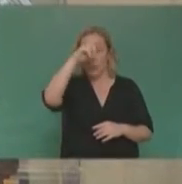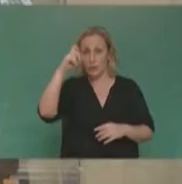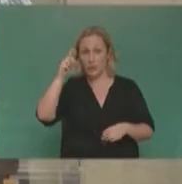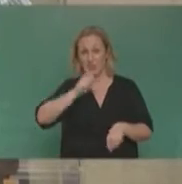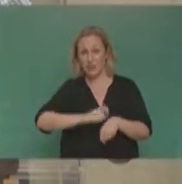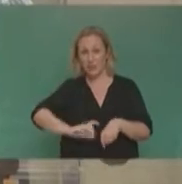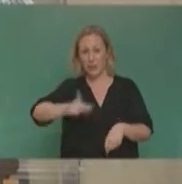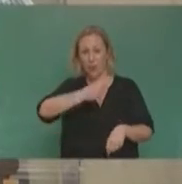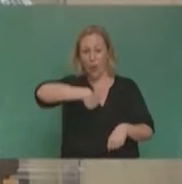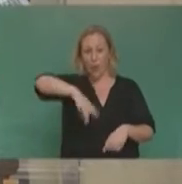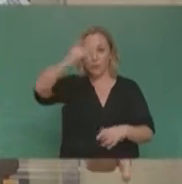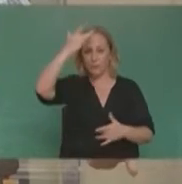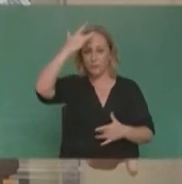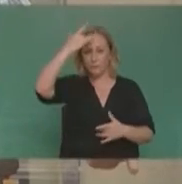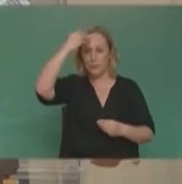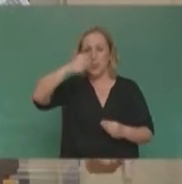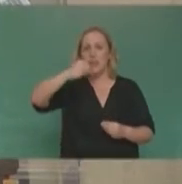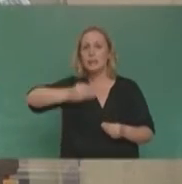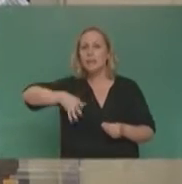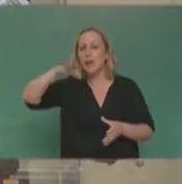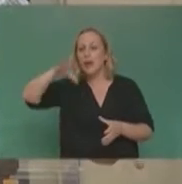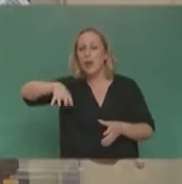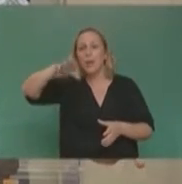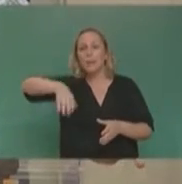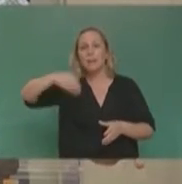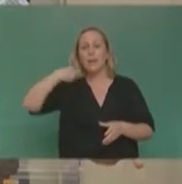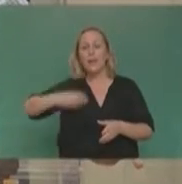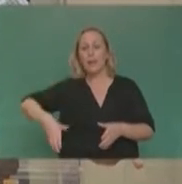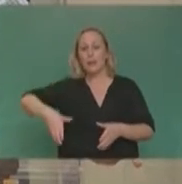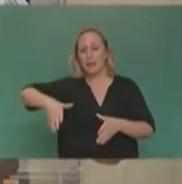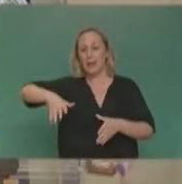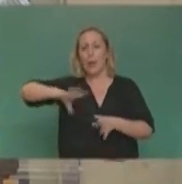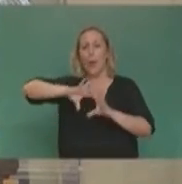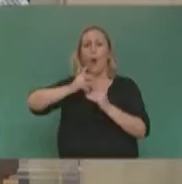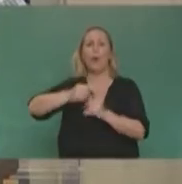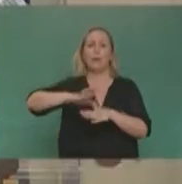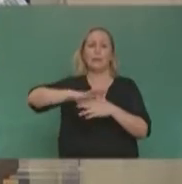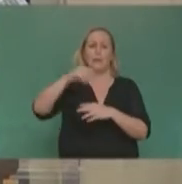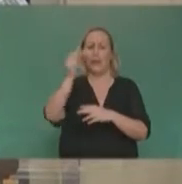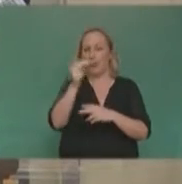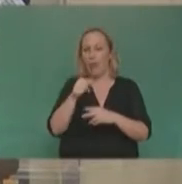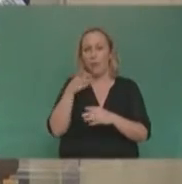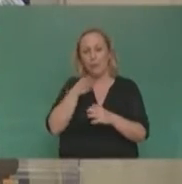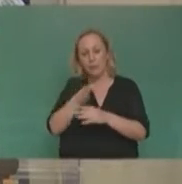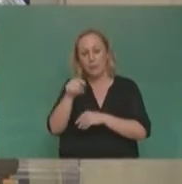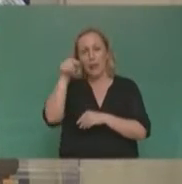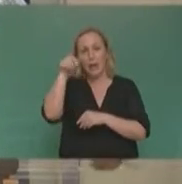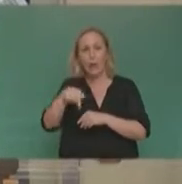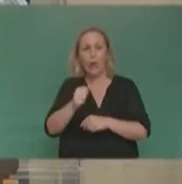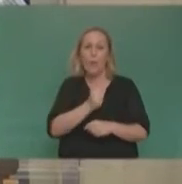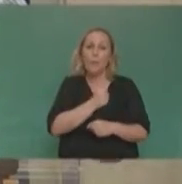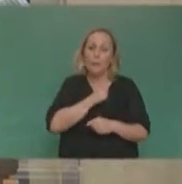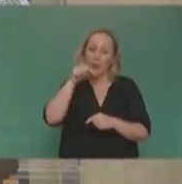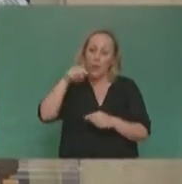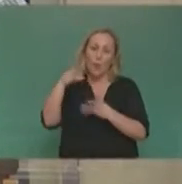αυτό το κτίριο, εδώ έρχονται για τα δημοτικά πράγματα. Νομίζουμε ότι πρέπει να παραμείνει εδώ,